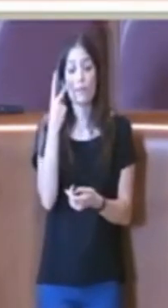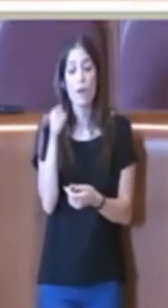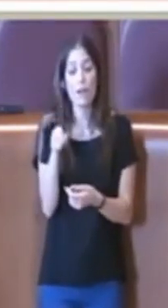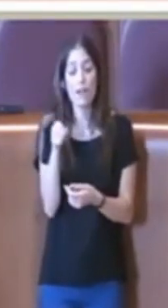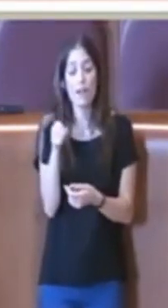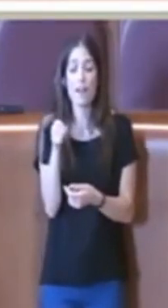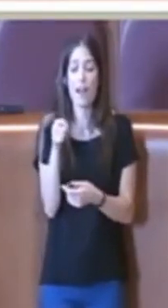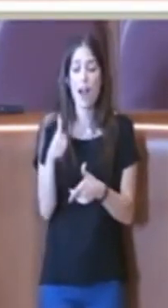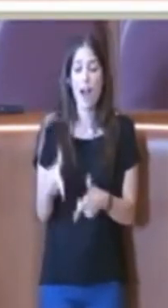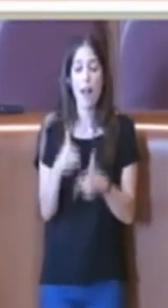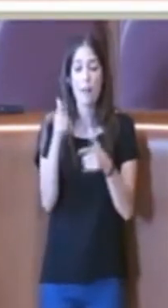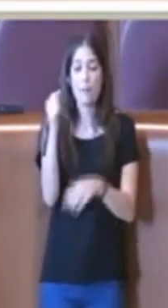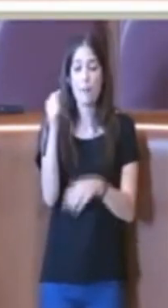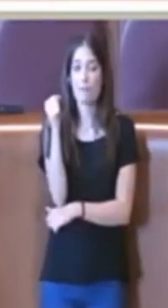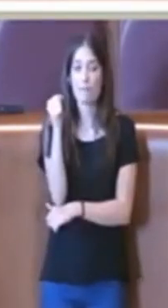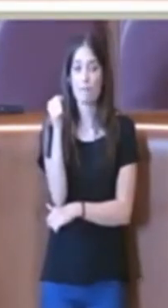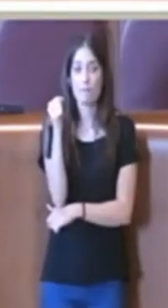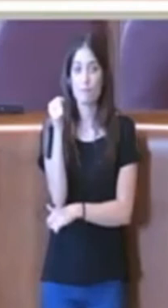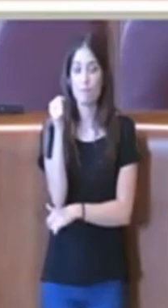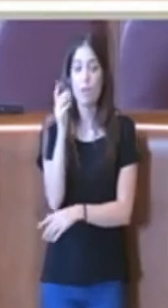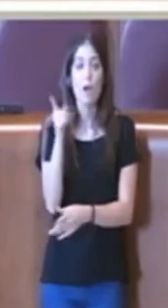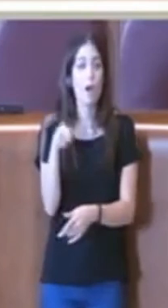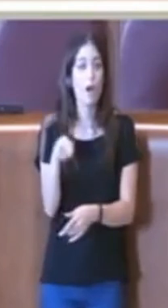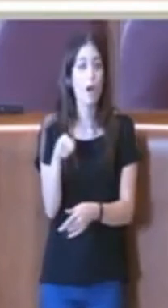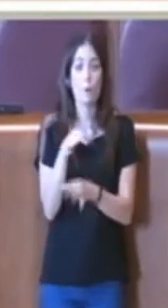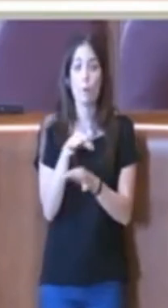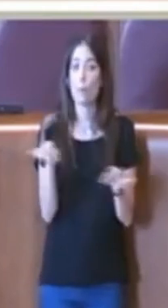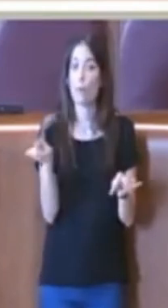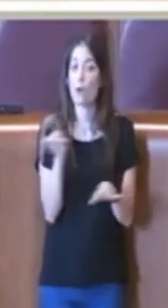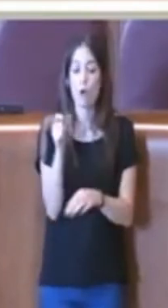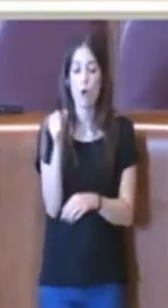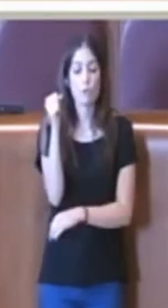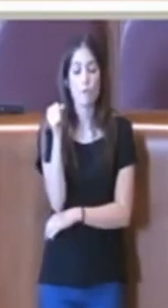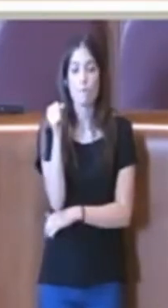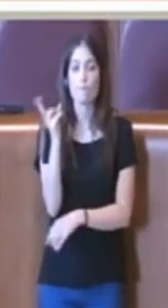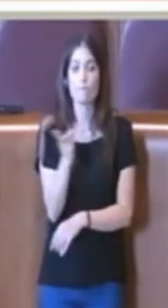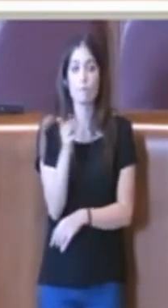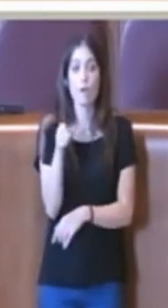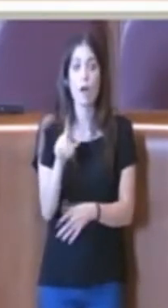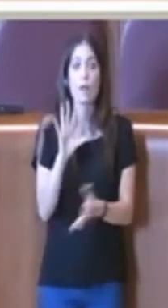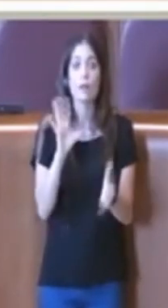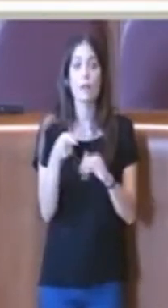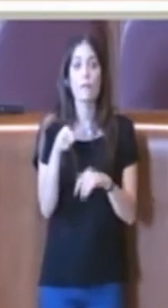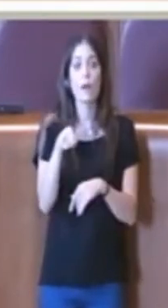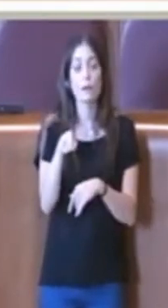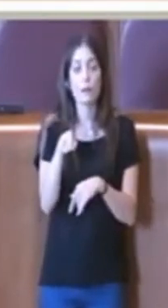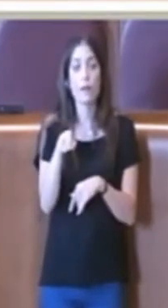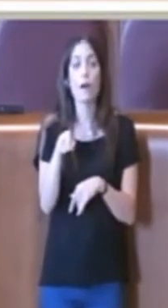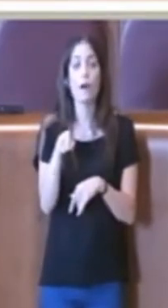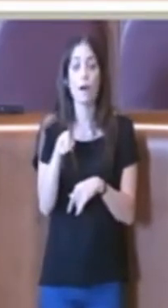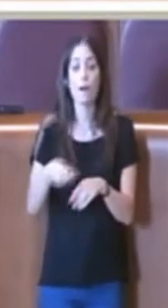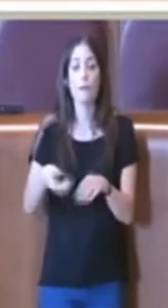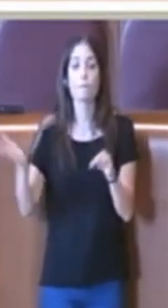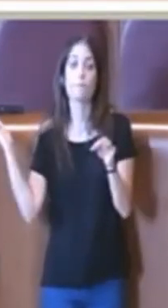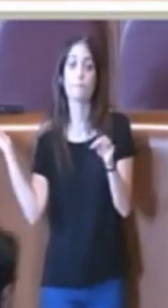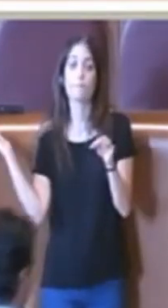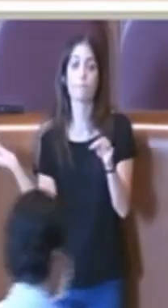l'albero non fosse staticamente in piedi allora si è provveduto all'abbattimento